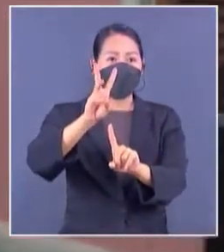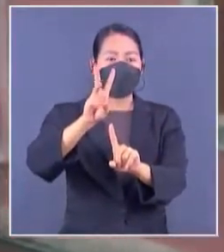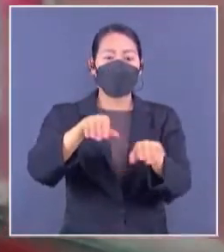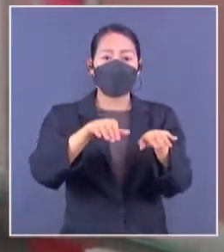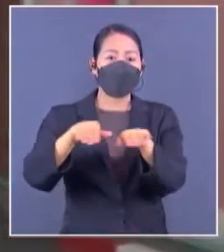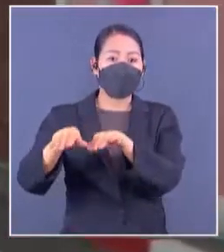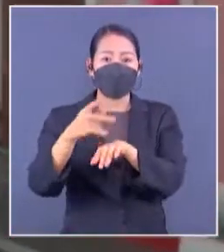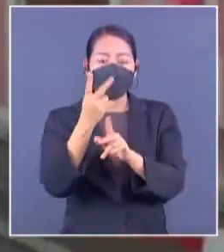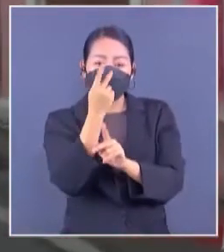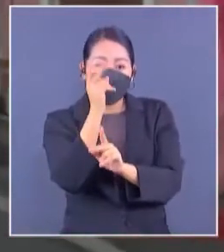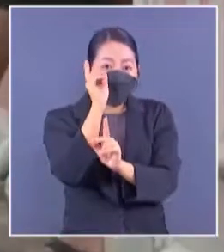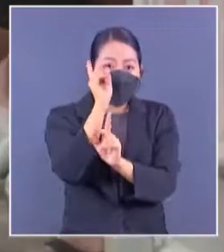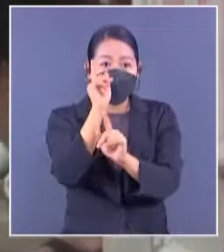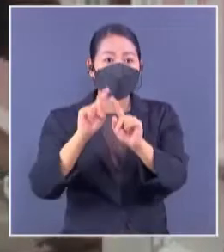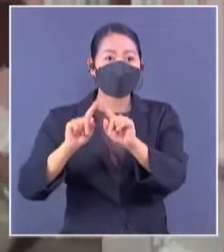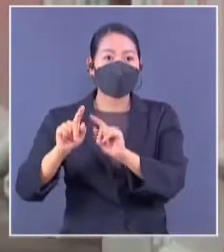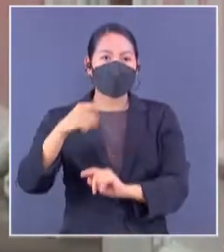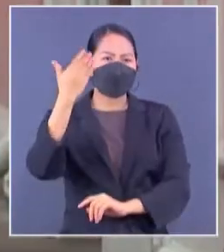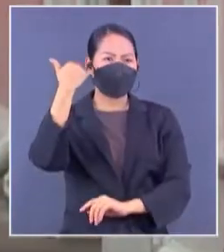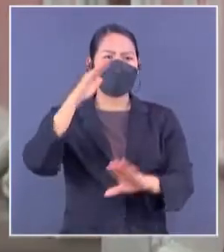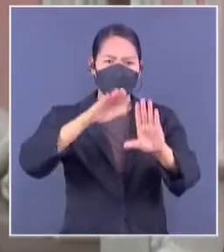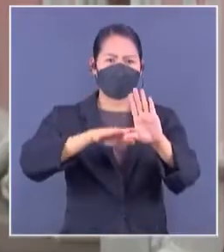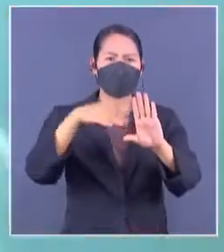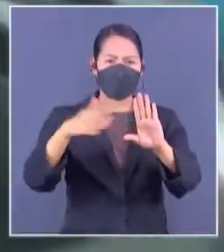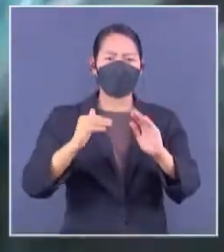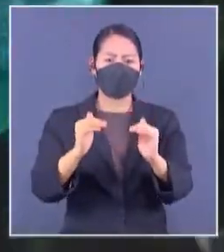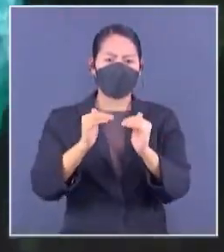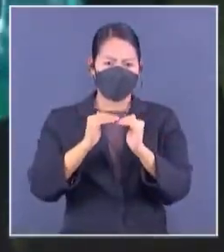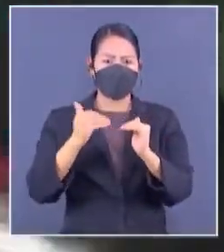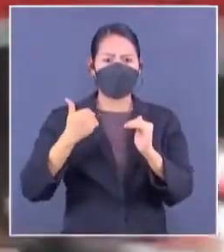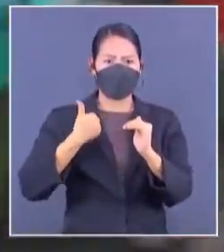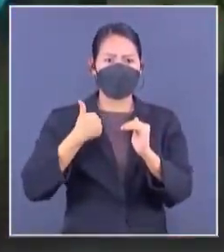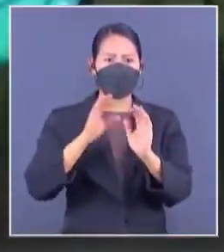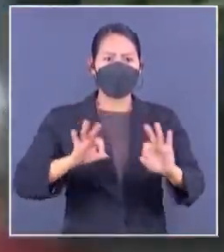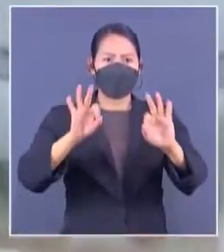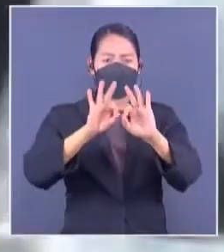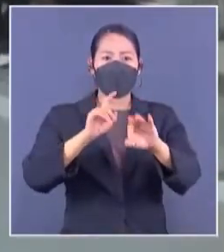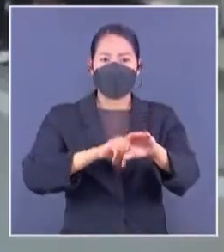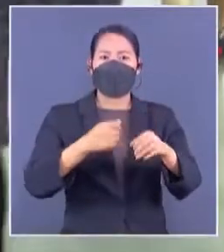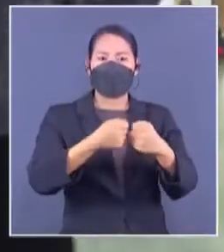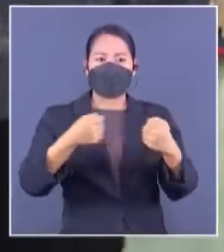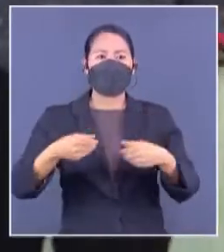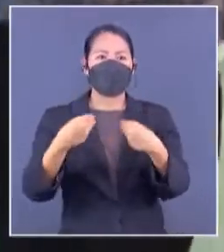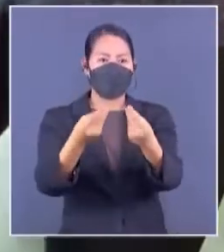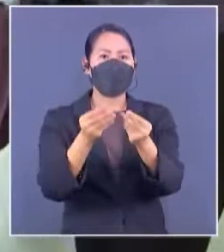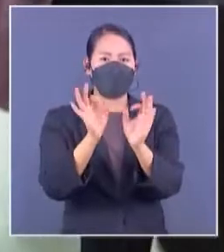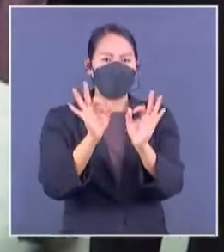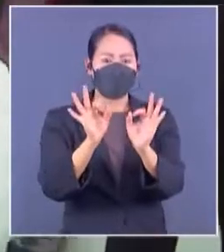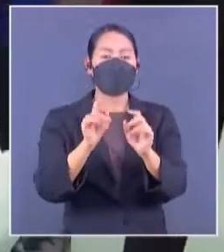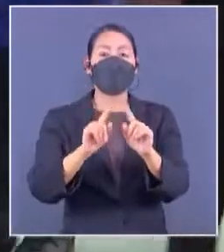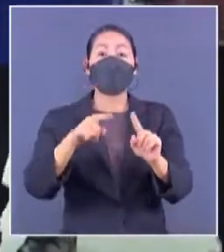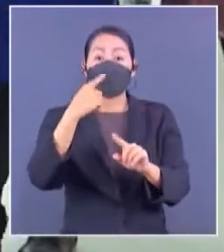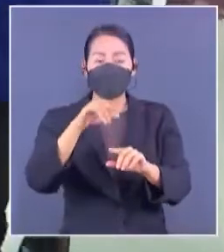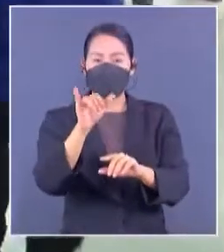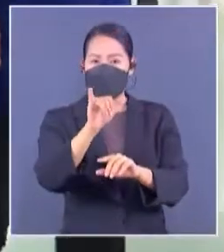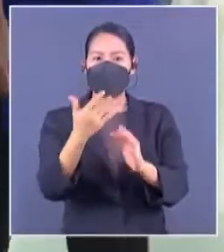คนที่ใช้สิทธิ์ยังไม่ครบก็ใช้กันยาวๆไปจนถึงเดือนกันยายนได้เลย ครับ คุณผู้ชมคะทีนี้ส่วนโครงการมหาชนอย่างคนละครึ่งเฟ